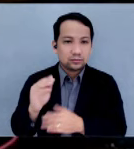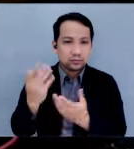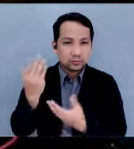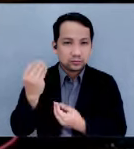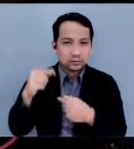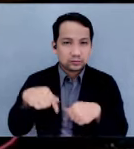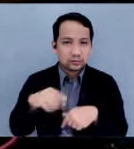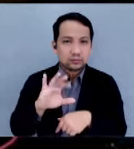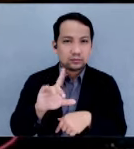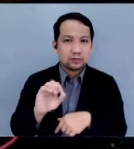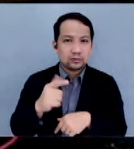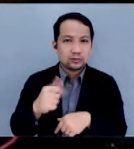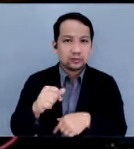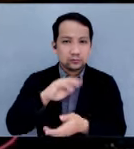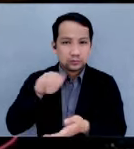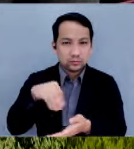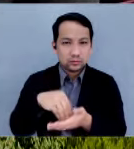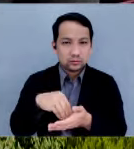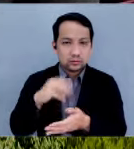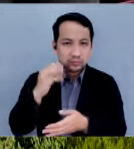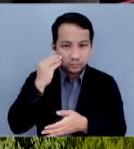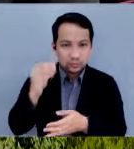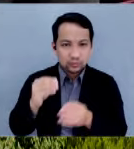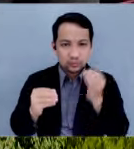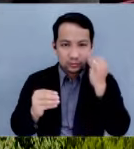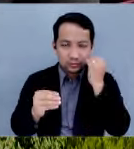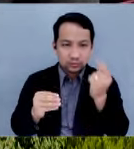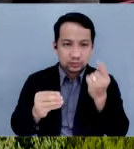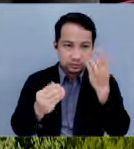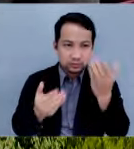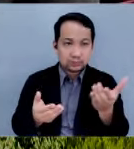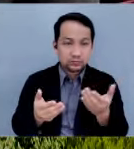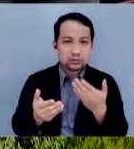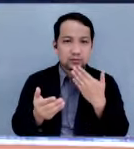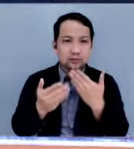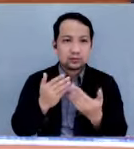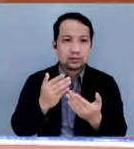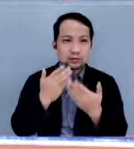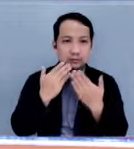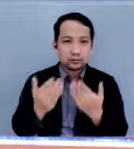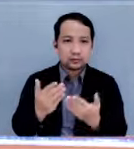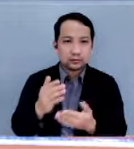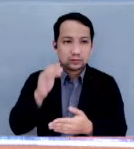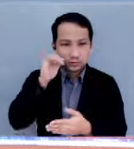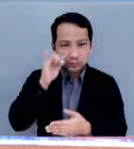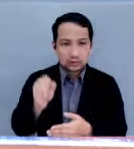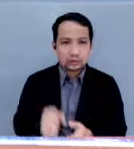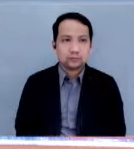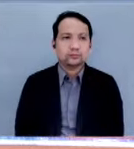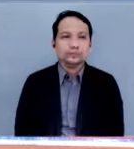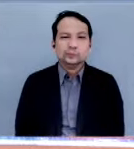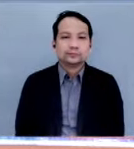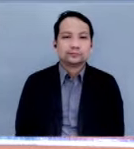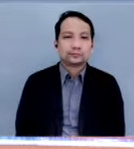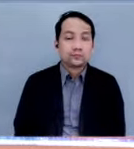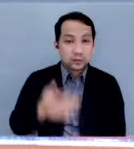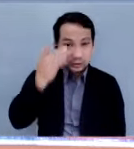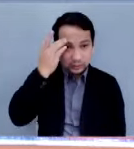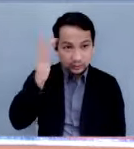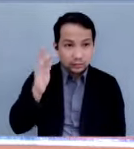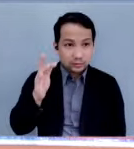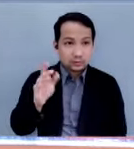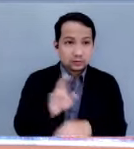sa Mandaluyong. Maui, Jess? Maraming salamat, Ian Suyu. Maging wais sa paggamit ng